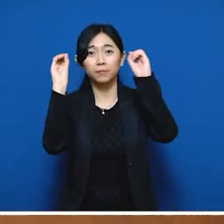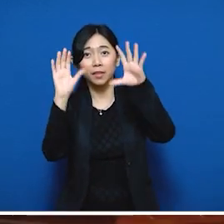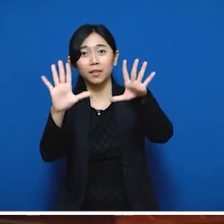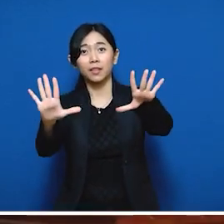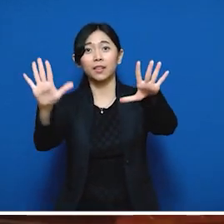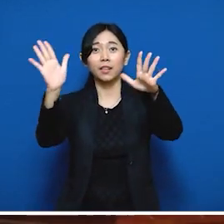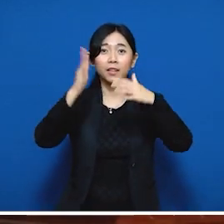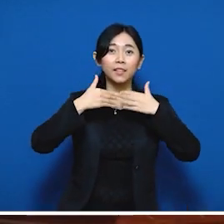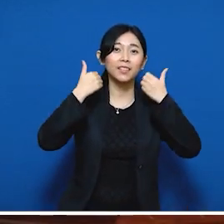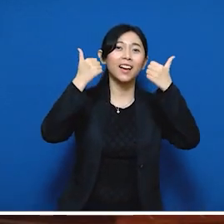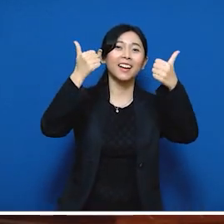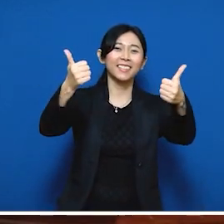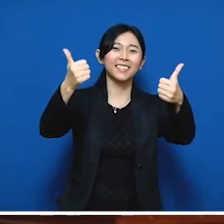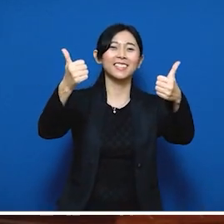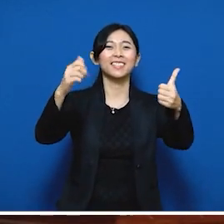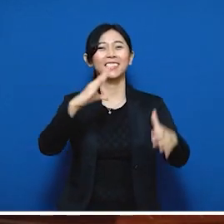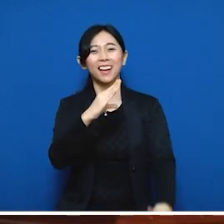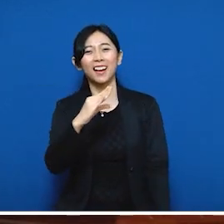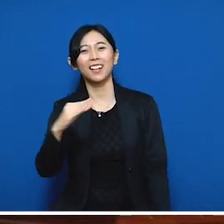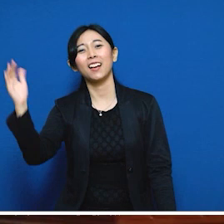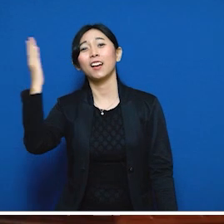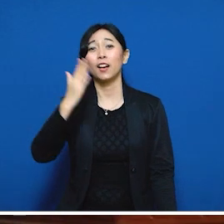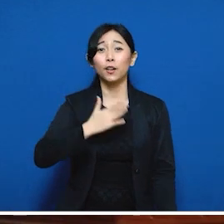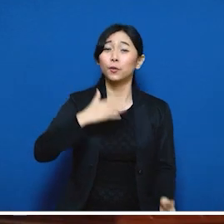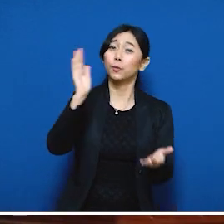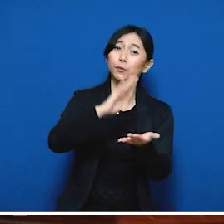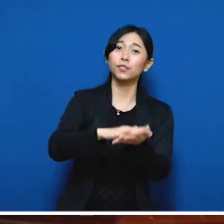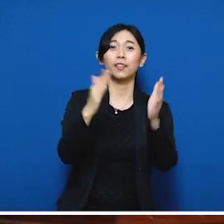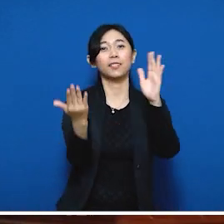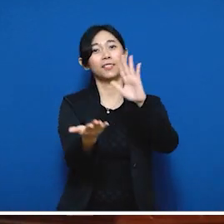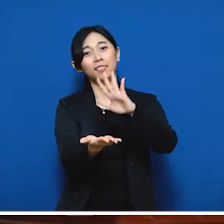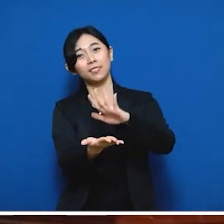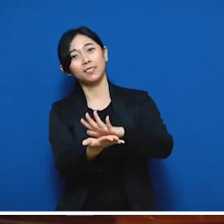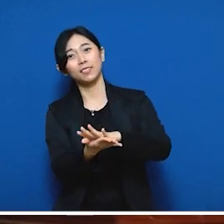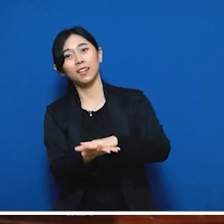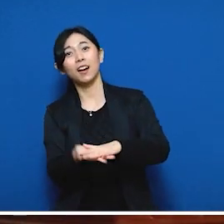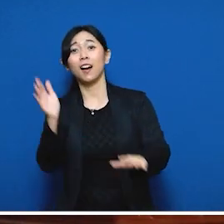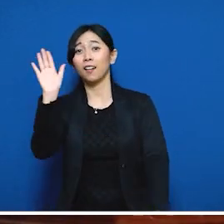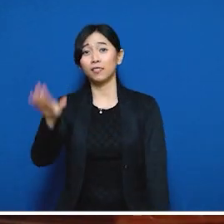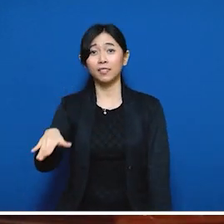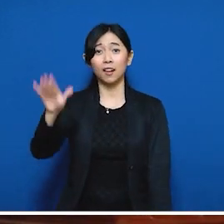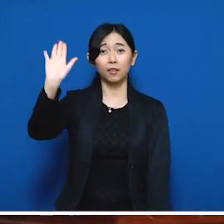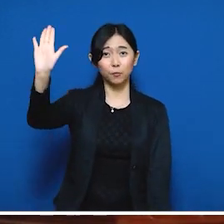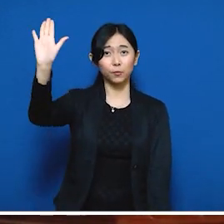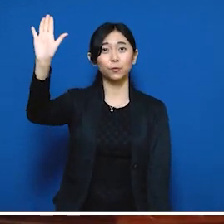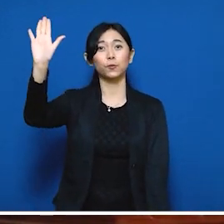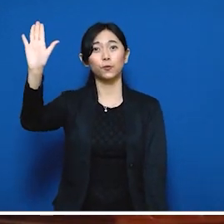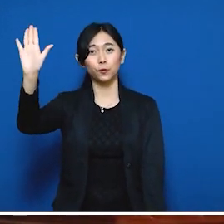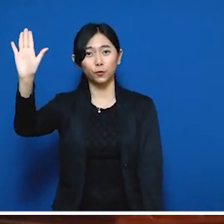Berkat terindah ialah ku jadi